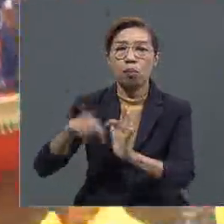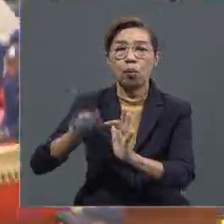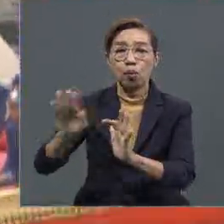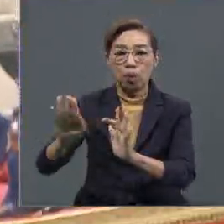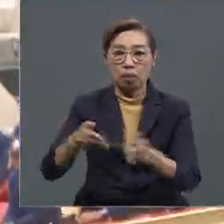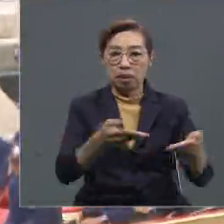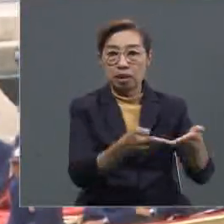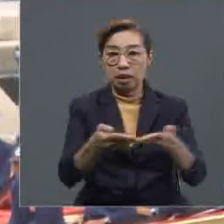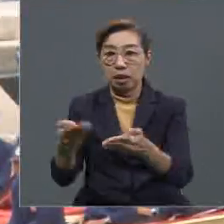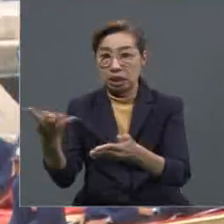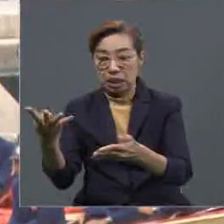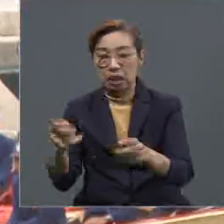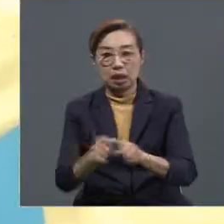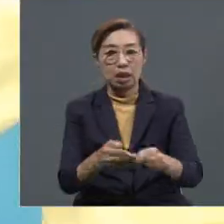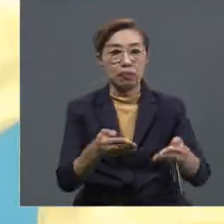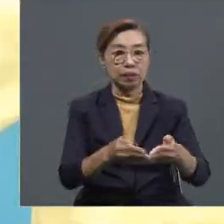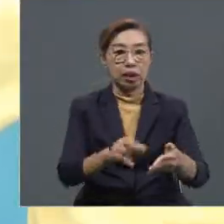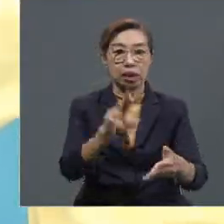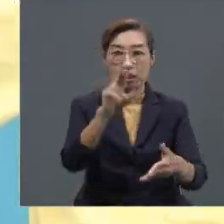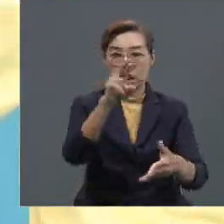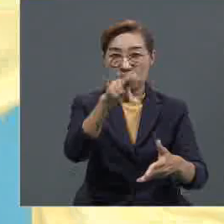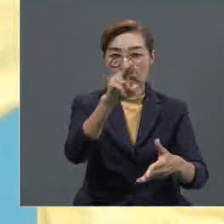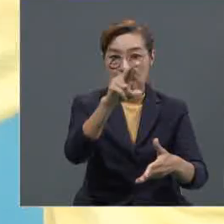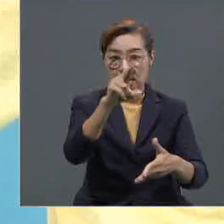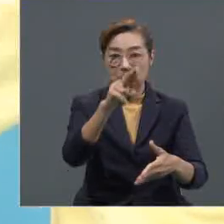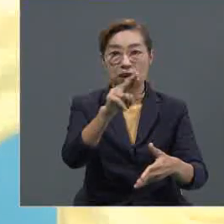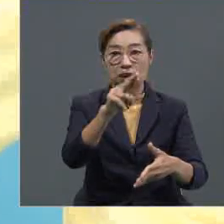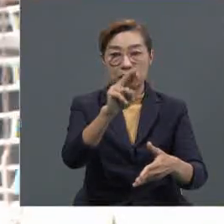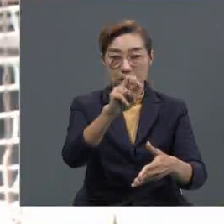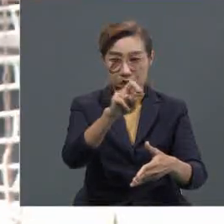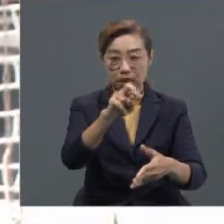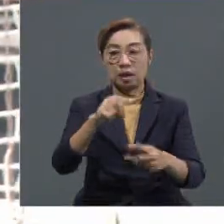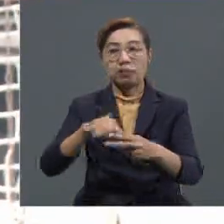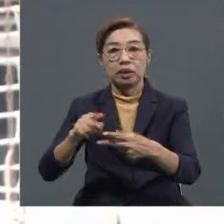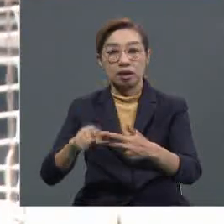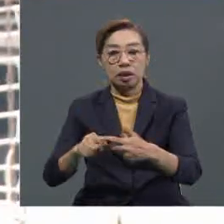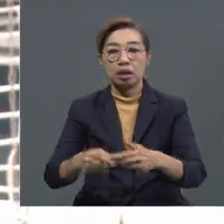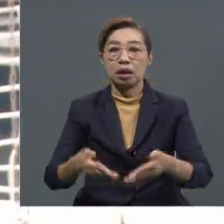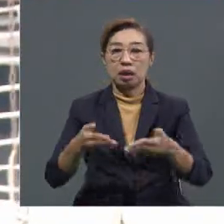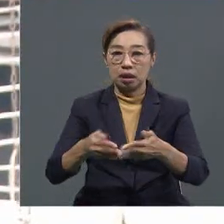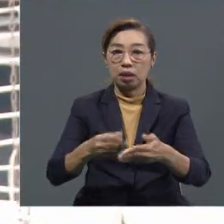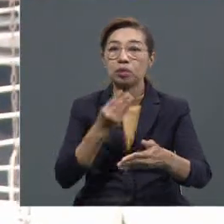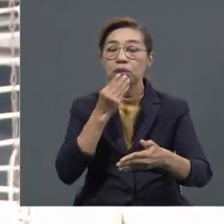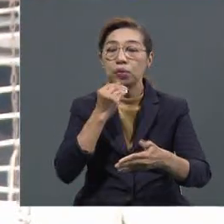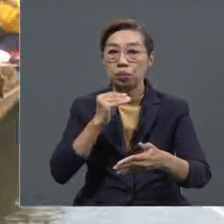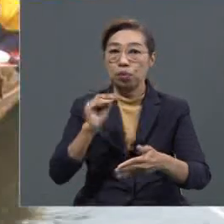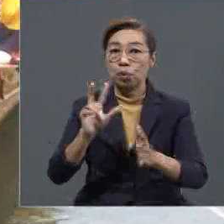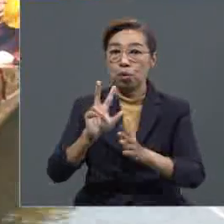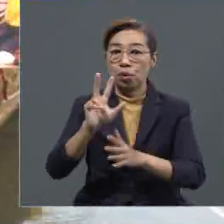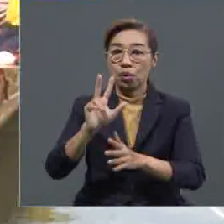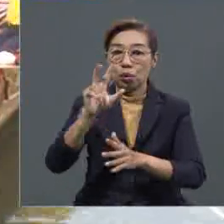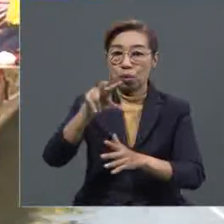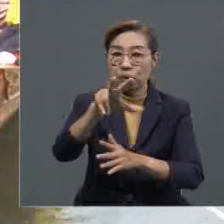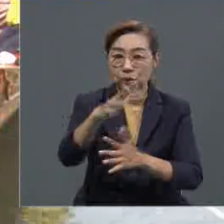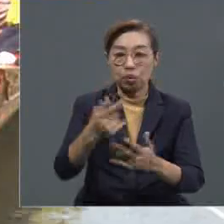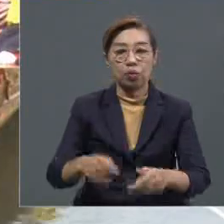ค่ะประกอบไปด้วยเรือพระที่นั่งสุพรรณหงส์เรือพระที่นั่งอนันตนาคราชเรือพระที่นั่งอเนกชาติผู้ชงค์และเรือพระที่